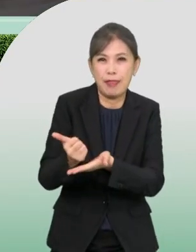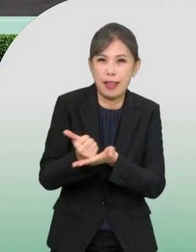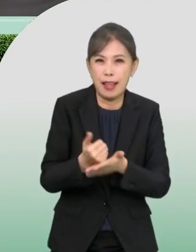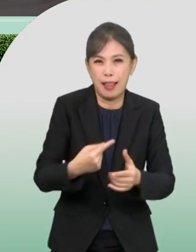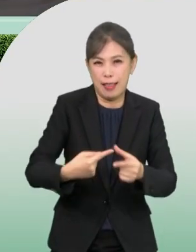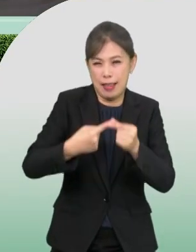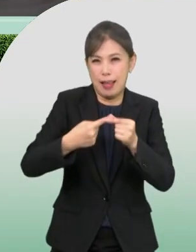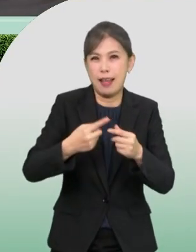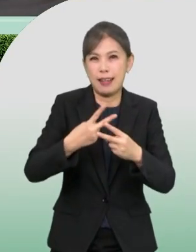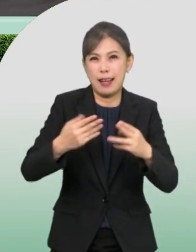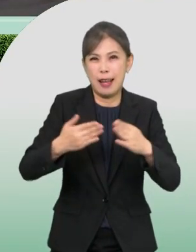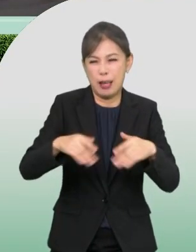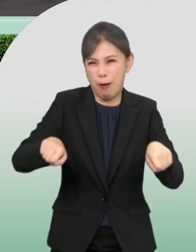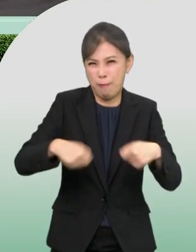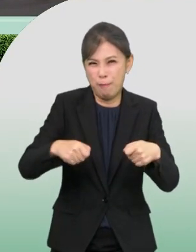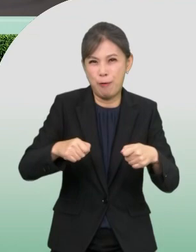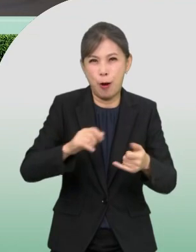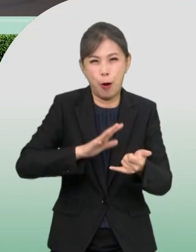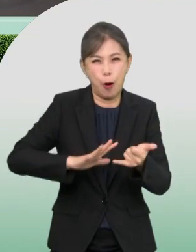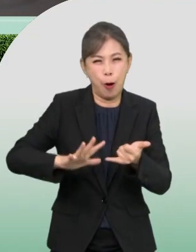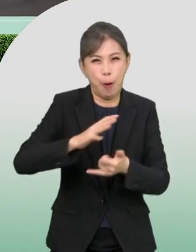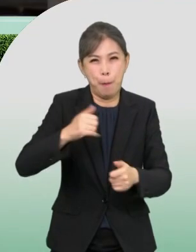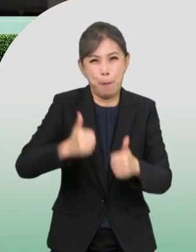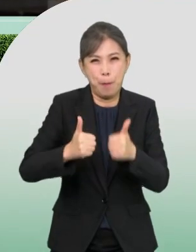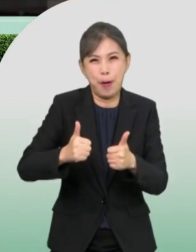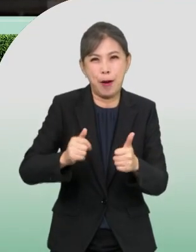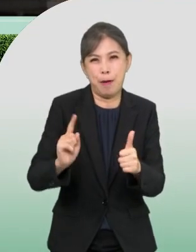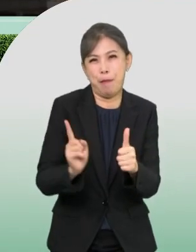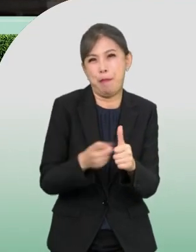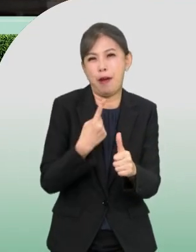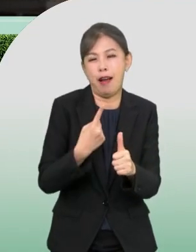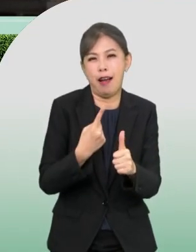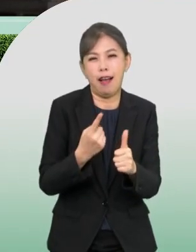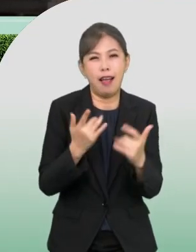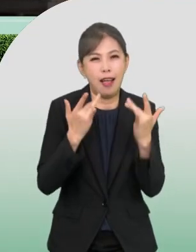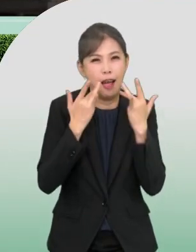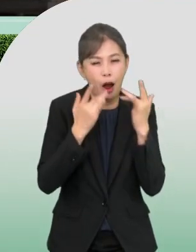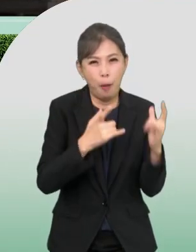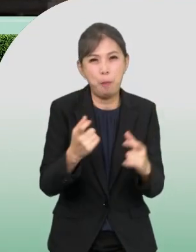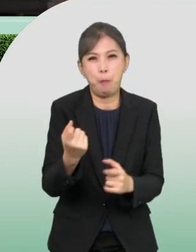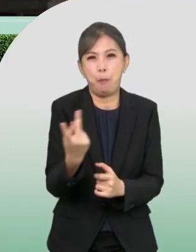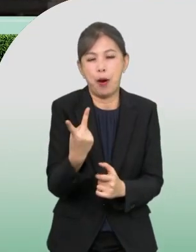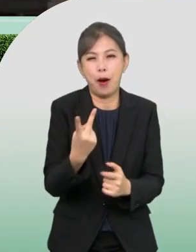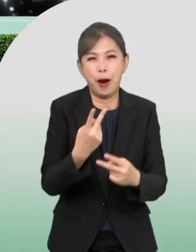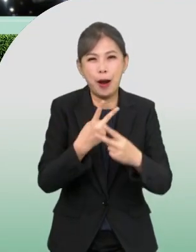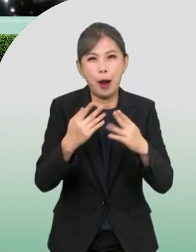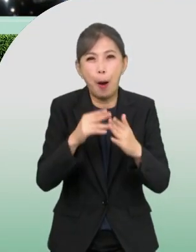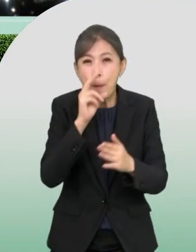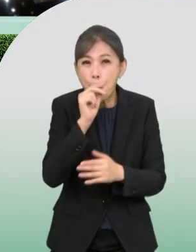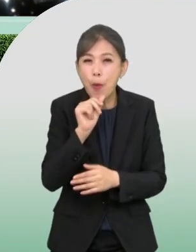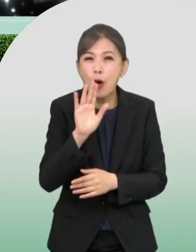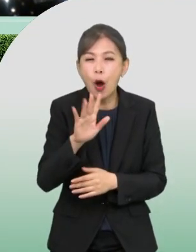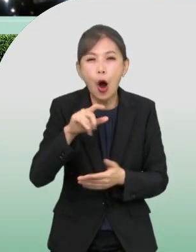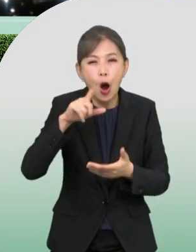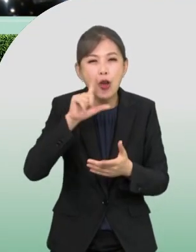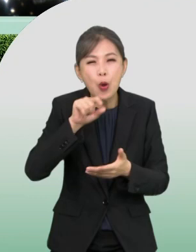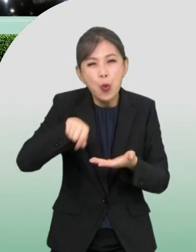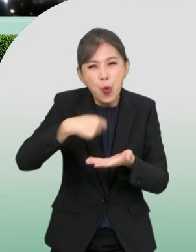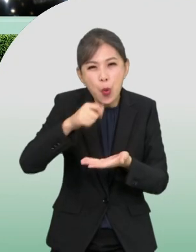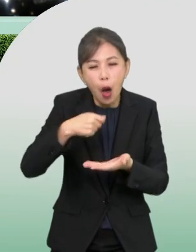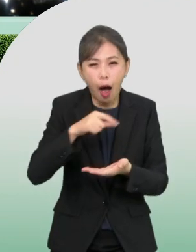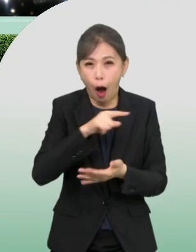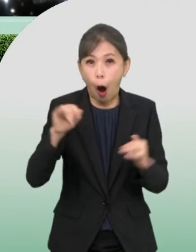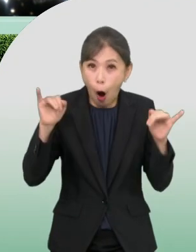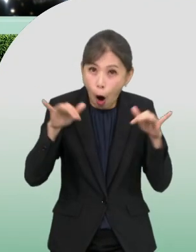届草牛全国争霸战的冠军，带来的两出动手客家特色的街通也动下